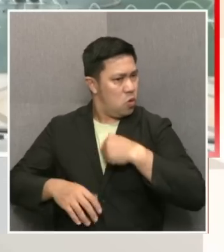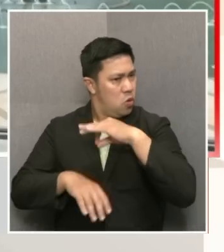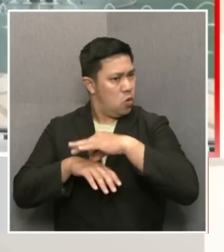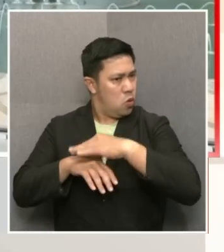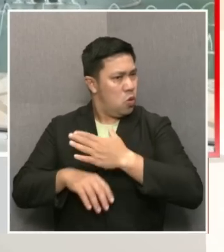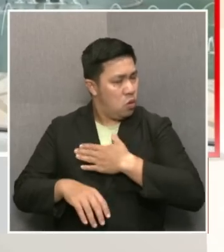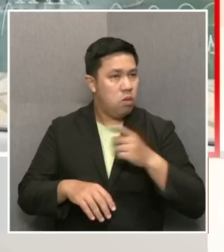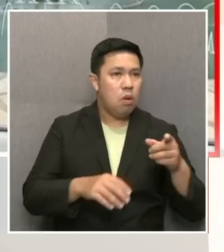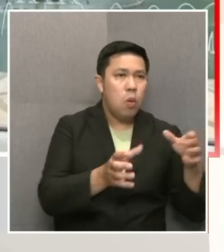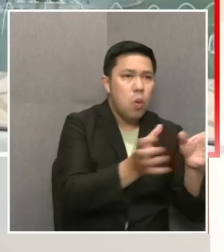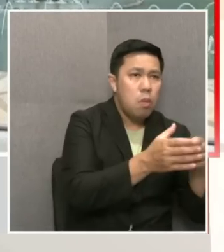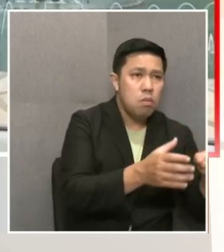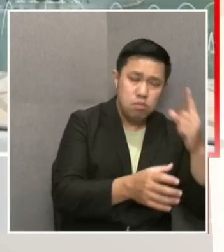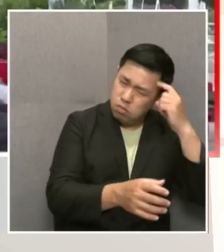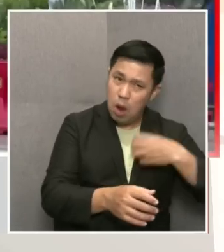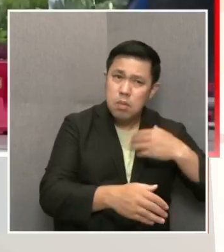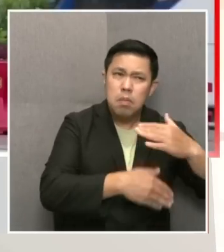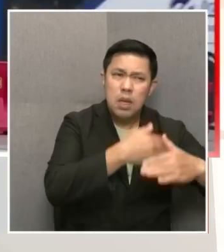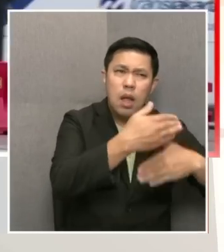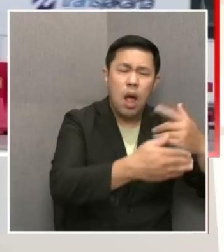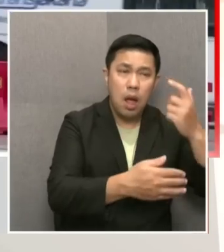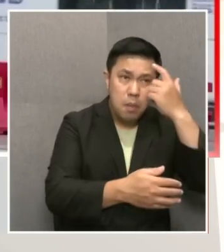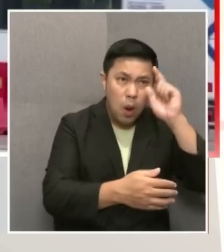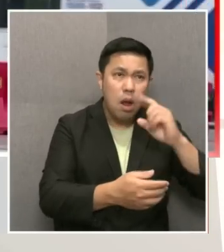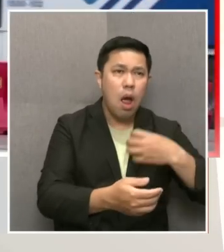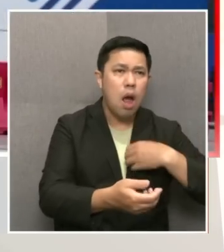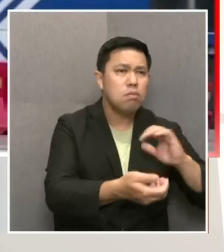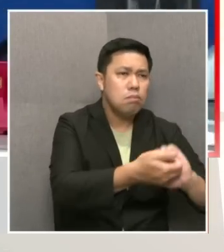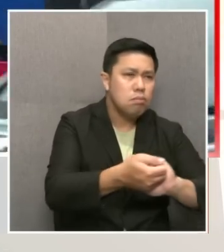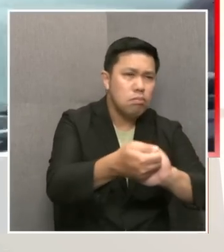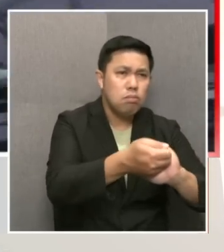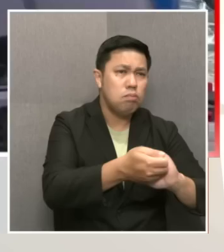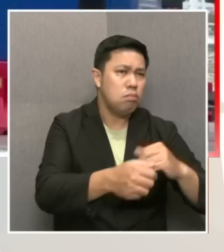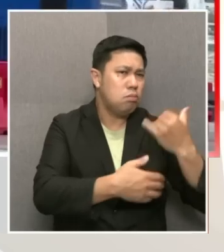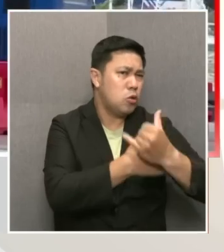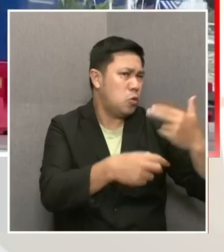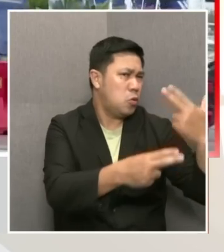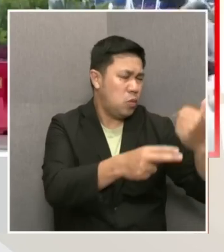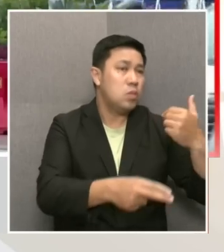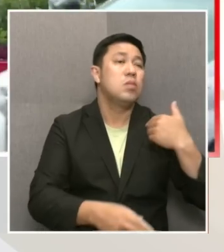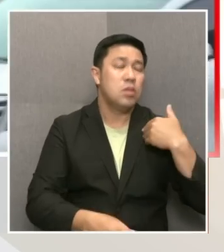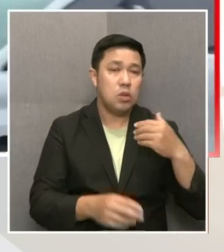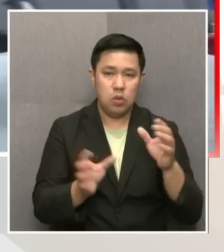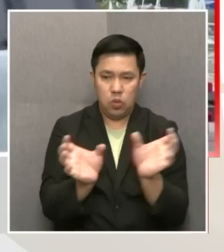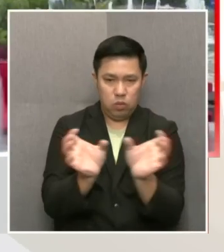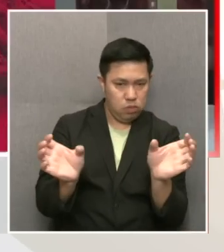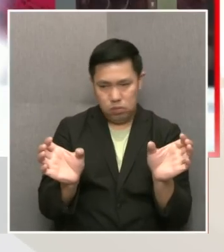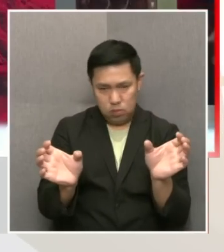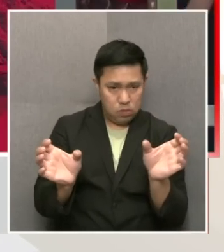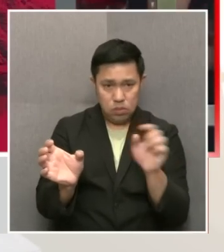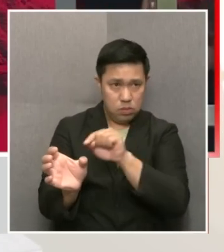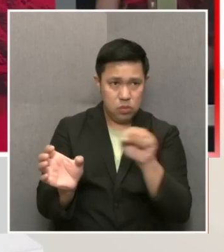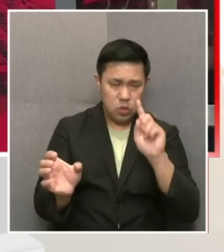อีกฝ่ายก็ต้องการที่จะไปข้างหน้าเพื่อที่จะมีความสัมพันธ์ที่มากขึ้นกับมหาอำนาจนะครับทั้ง2กลุ่มนี้คงจะต้อง